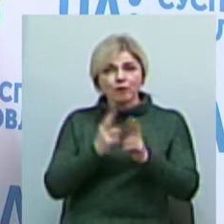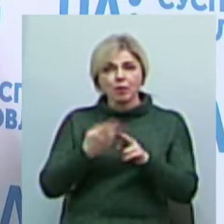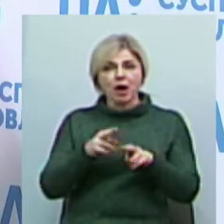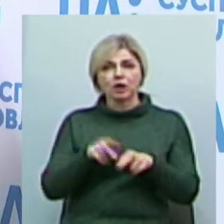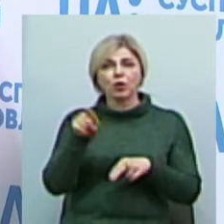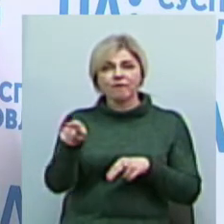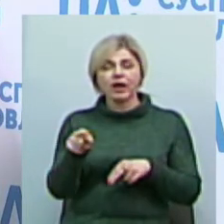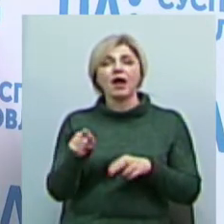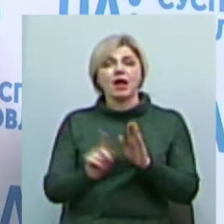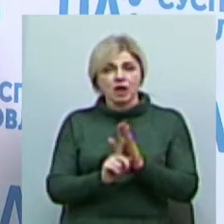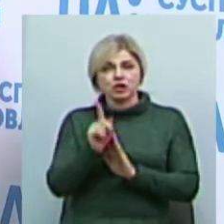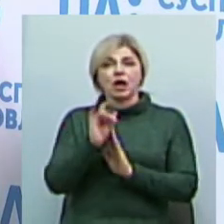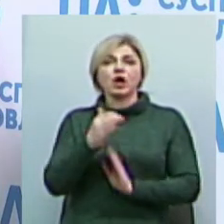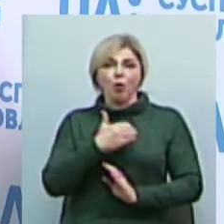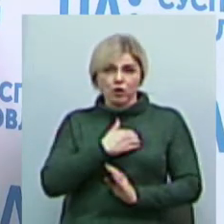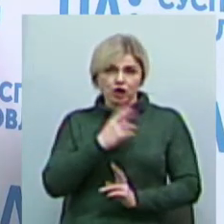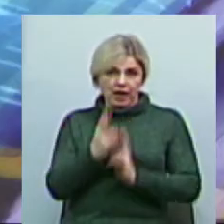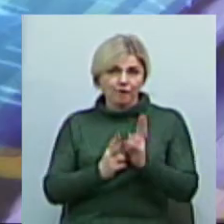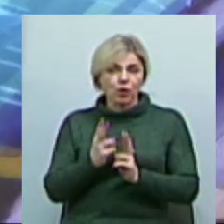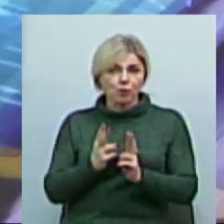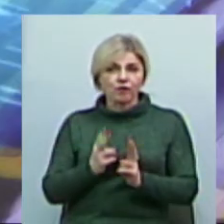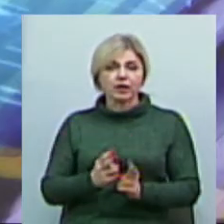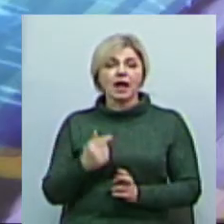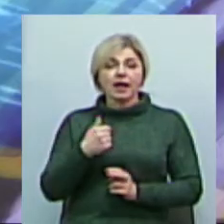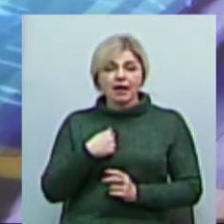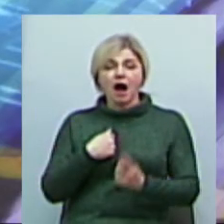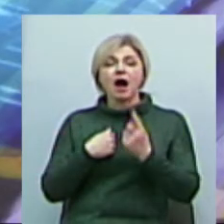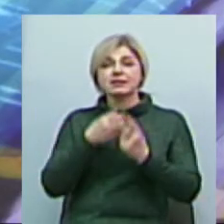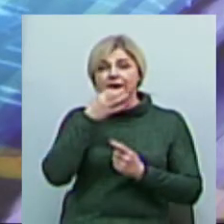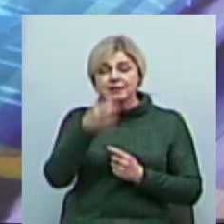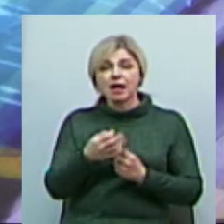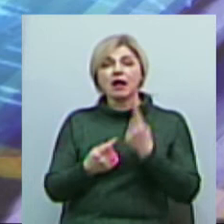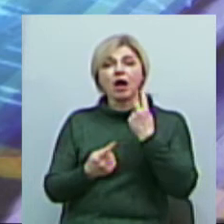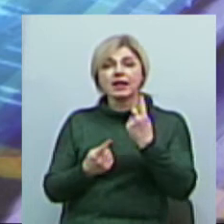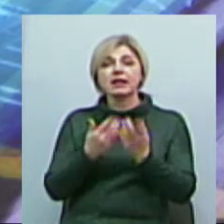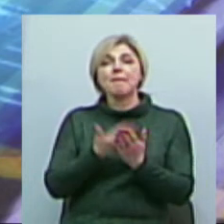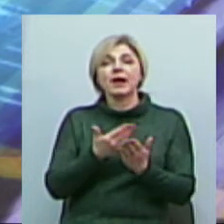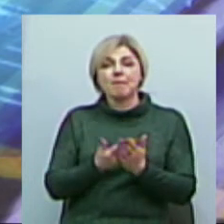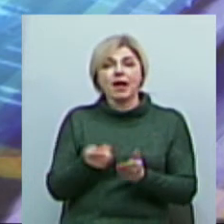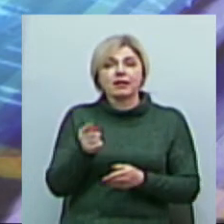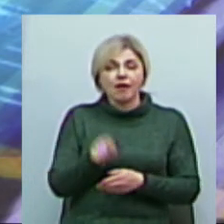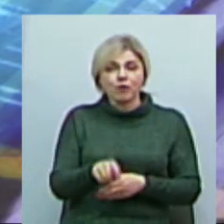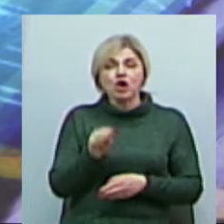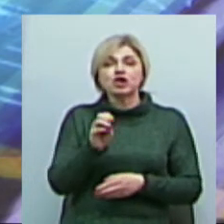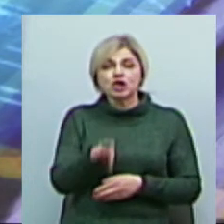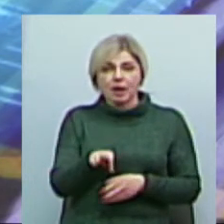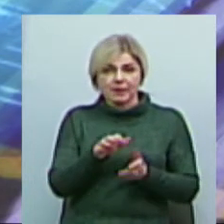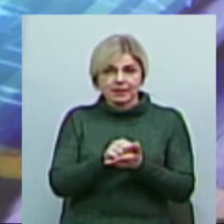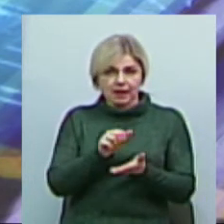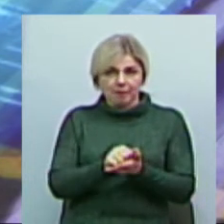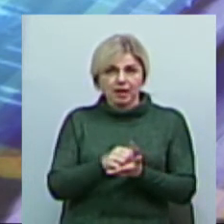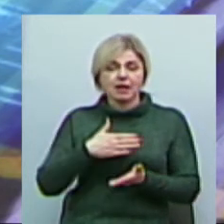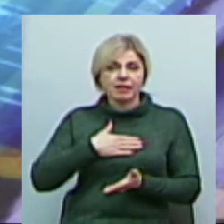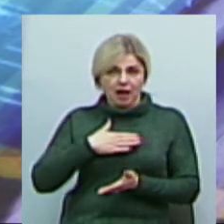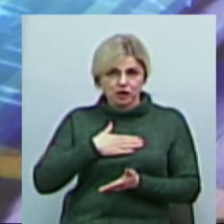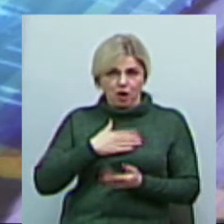і організації, які долучилися? Я сказав просто одну із той, це приклад. Примір того, чим займається іменно